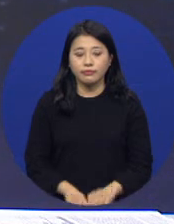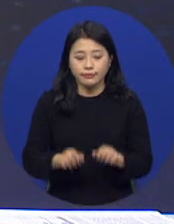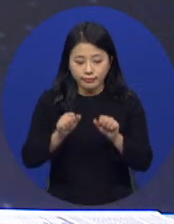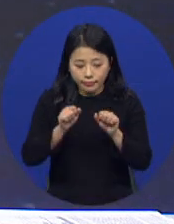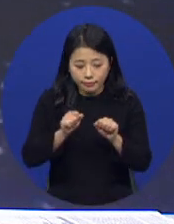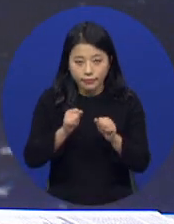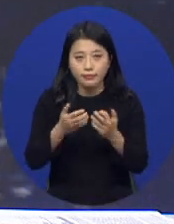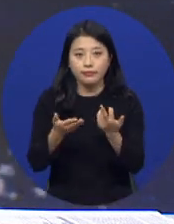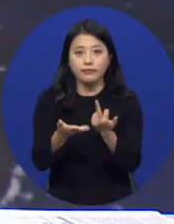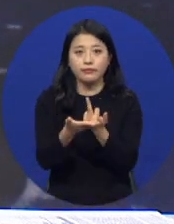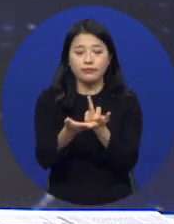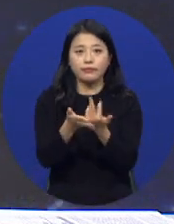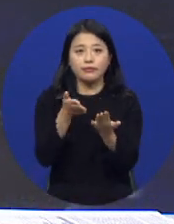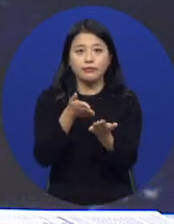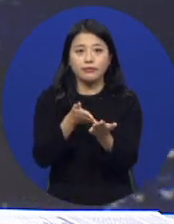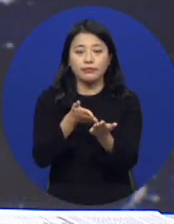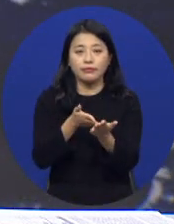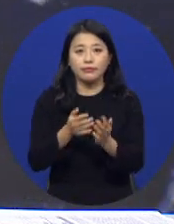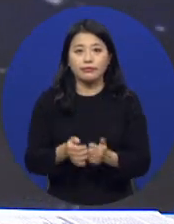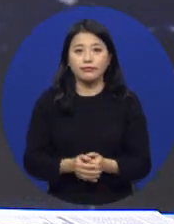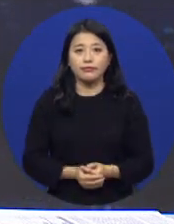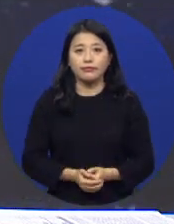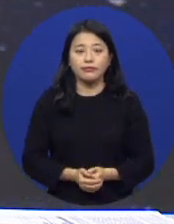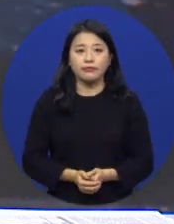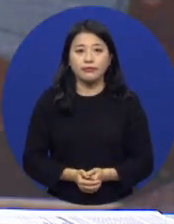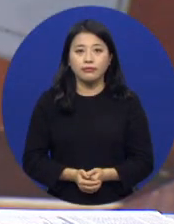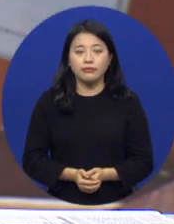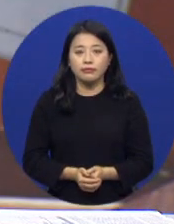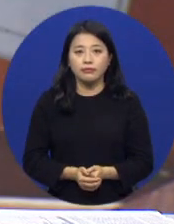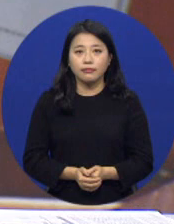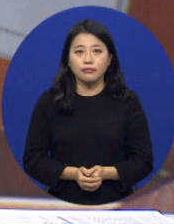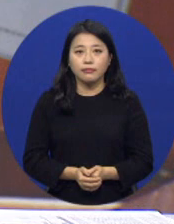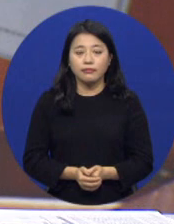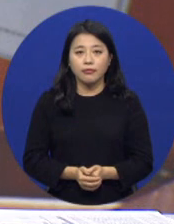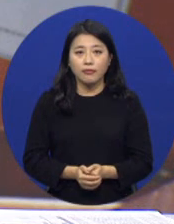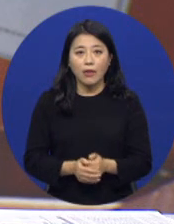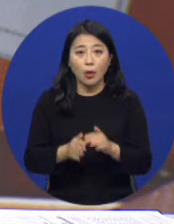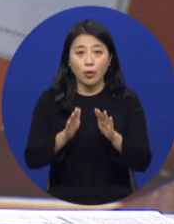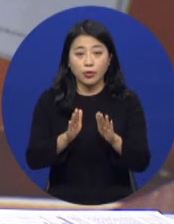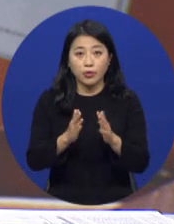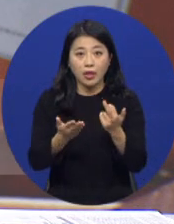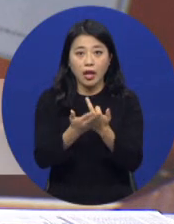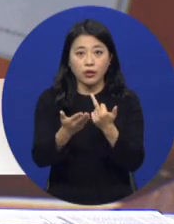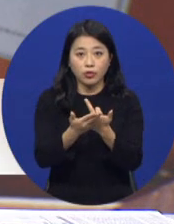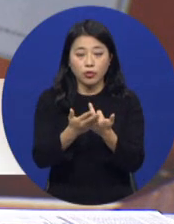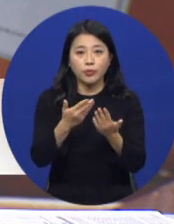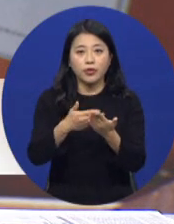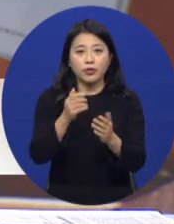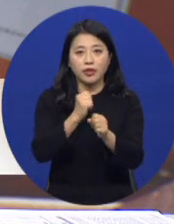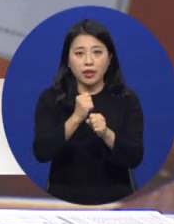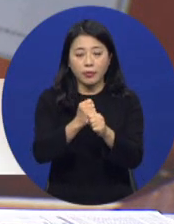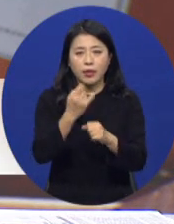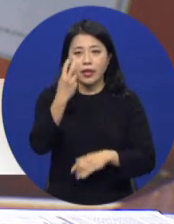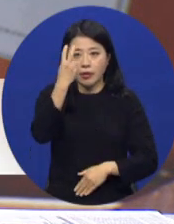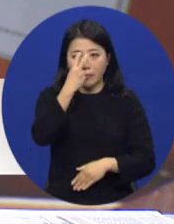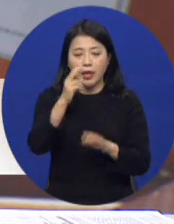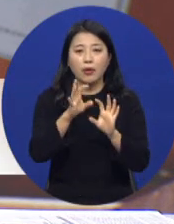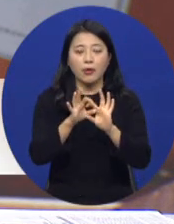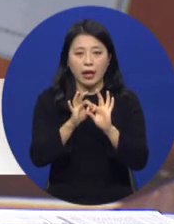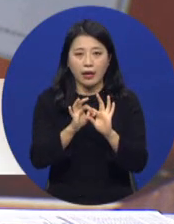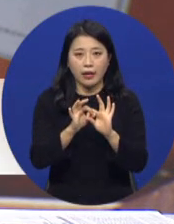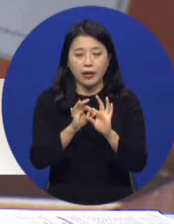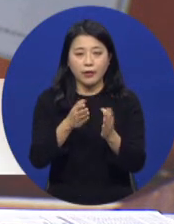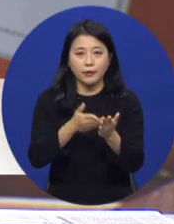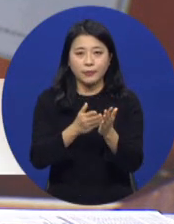여러분 안녕하십니까 뉴스데스크 제주입니다 오늘도 제주도에 미술작품 심의와 관련한 보도를